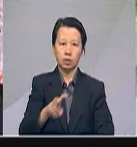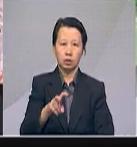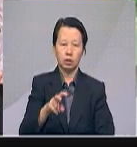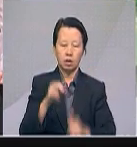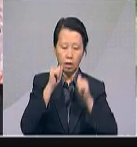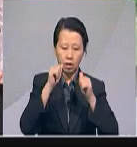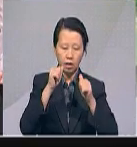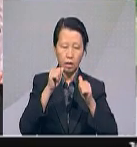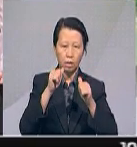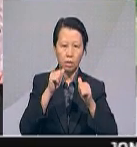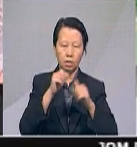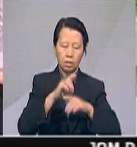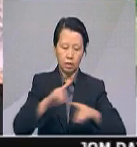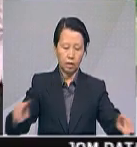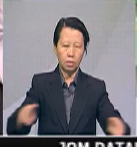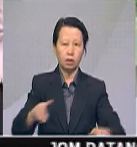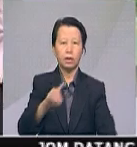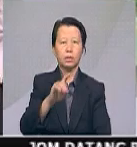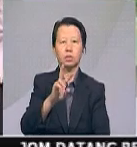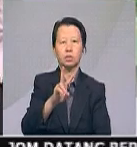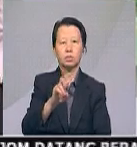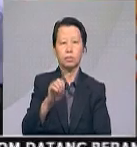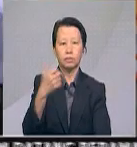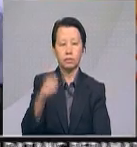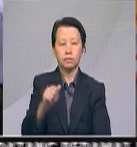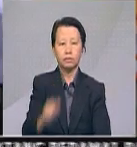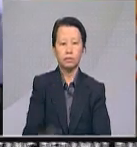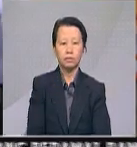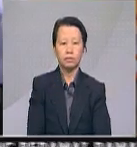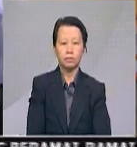Darat 2010.